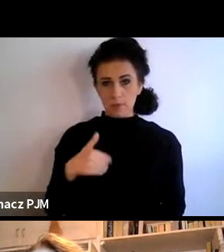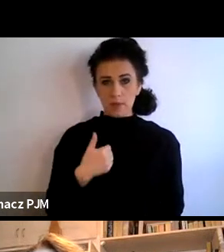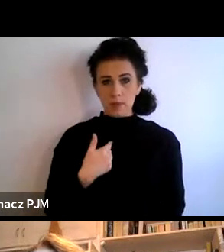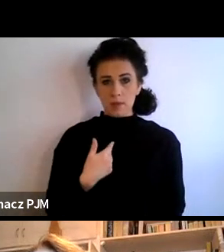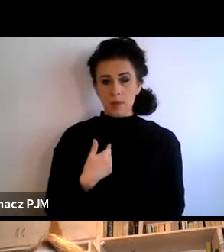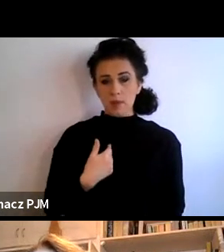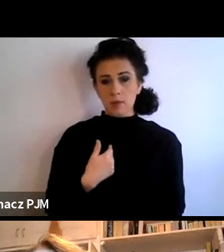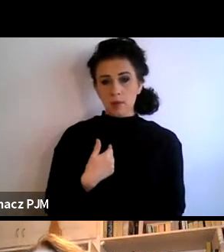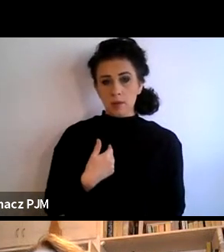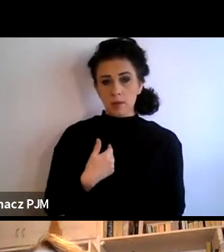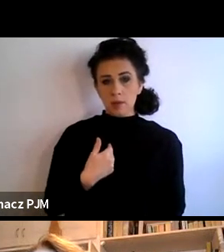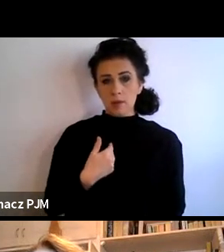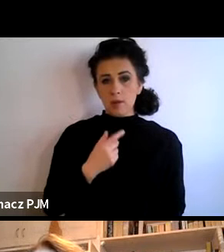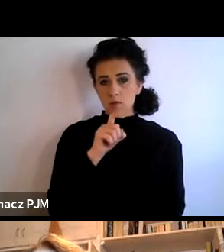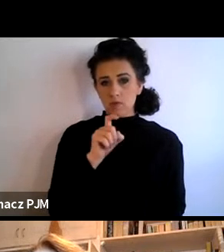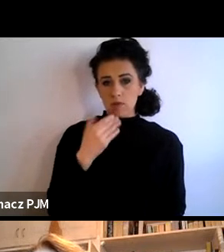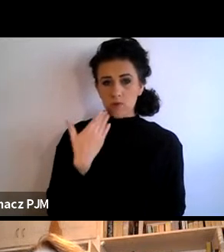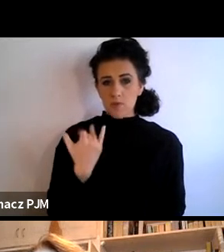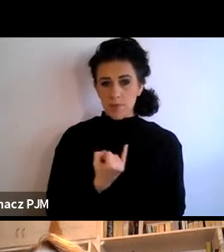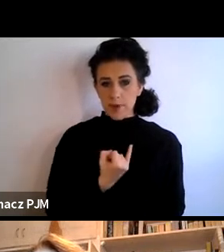no kwiecień, maj,